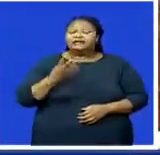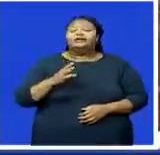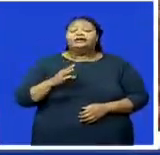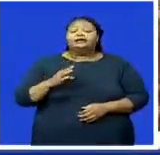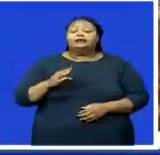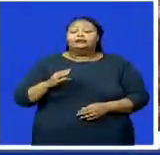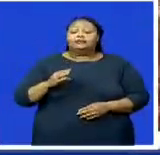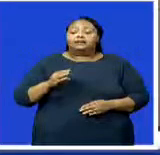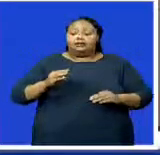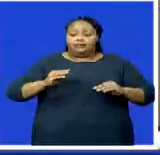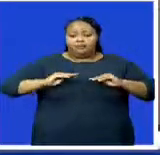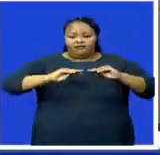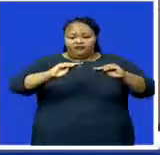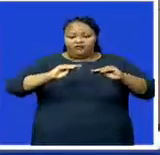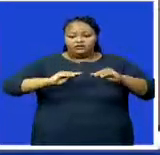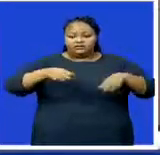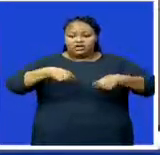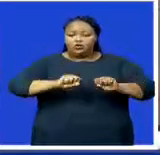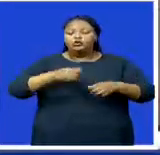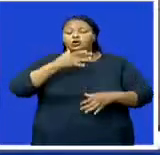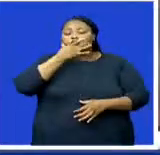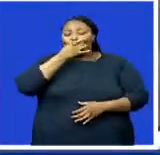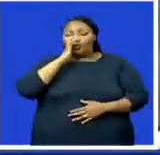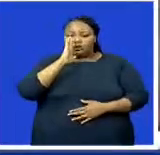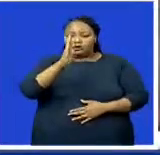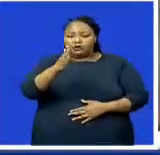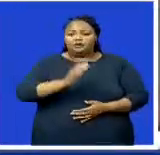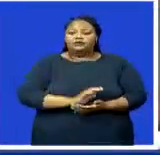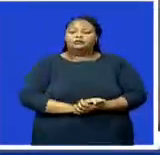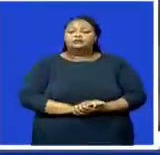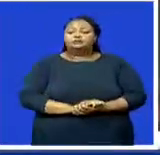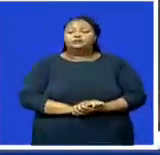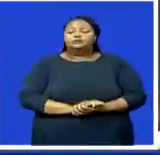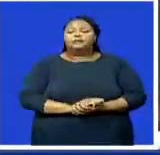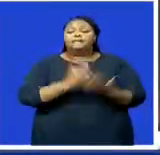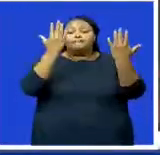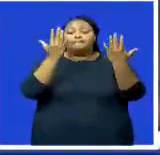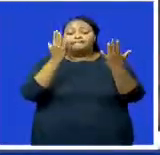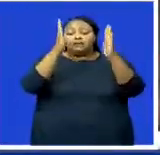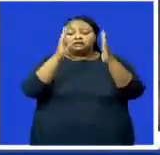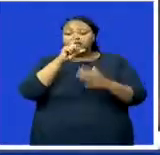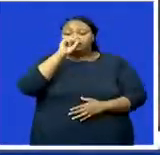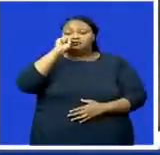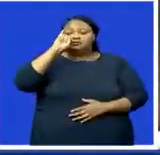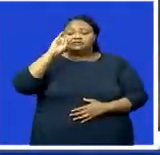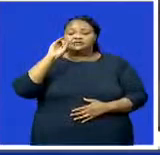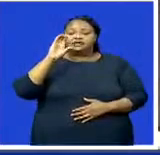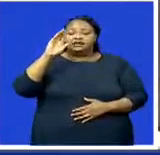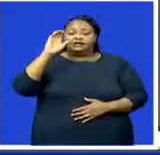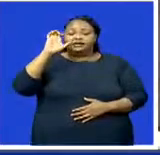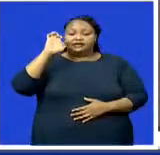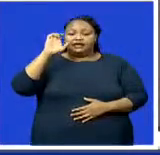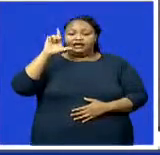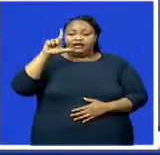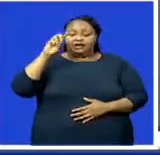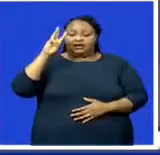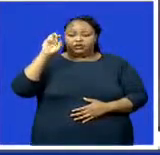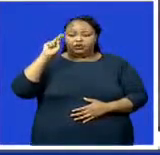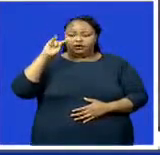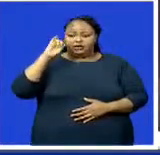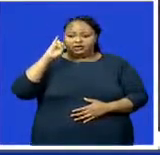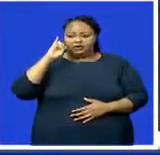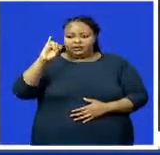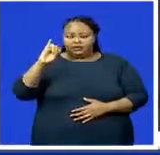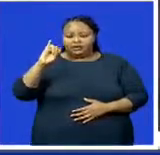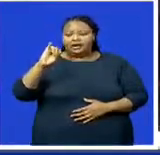basemzaceni ngaphansi kwenkhundla yasemadlangambisi bese ke emphakathini wasesicilweni ngaphansi kwenkhundla yaselubuleni batawuya khona